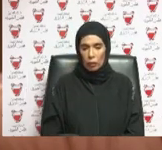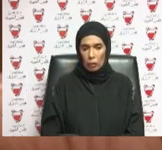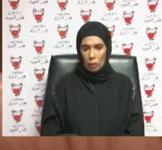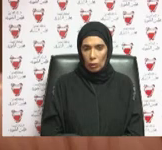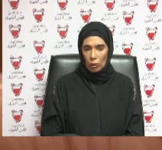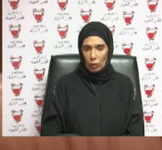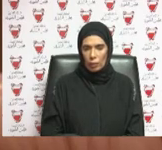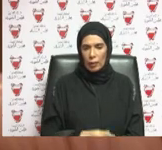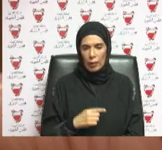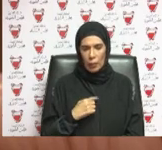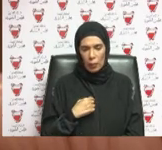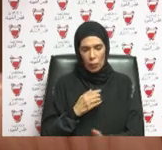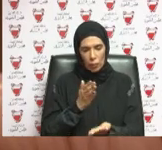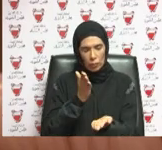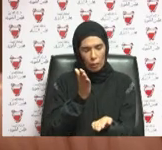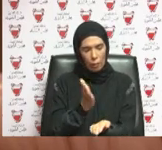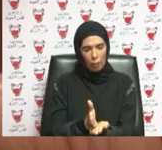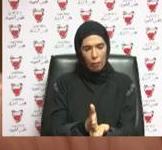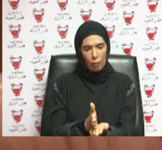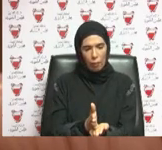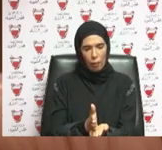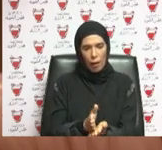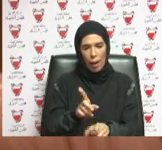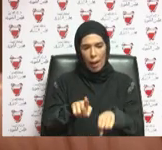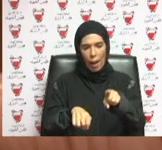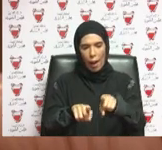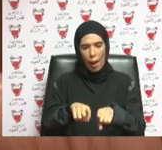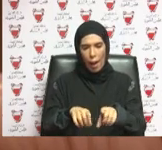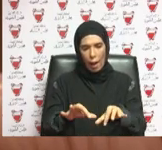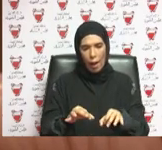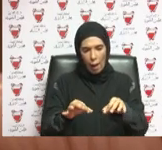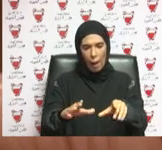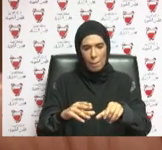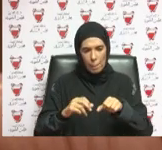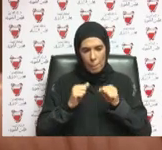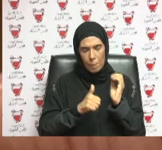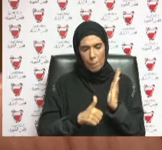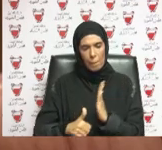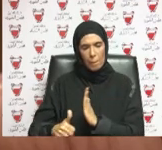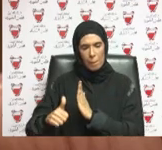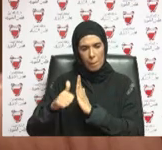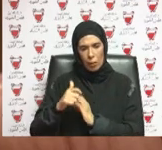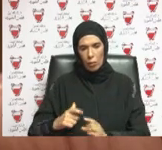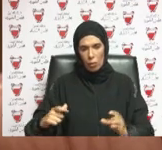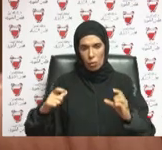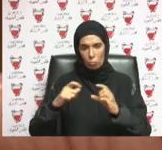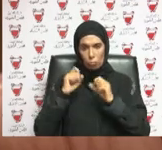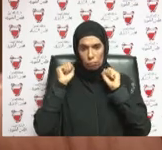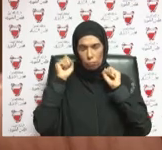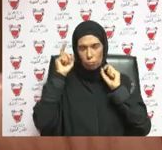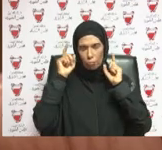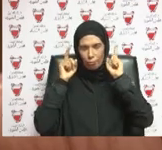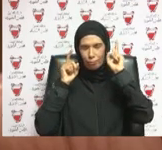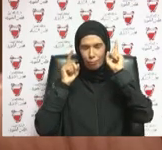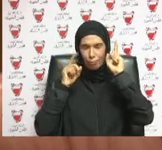نعم الصادق الصدوق والأخ المخلص والقائد الملهم والإداري الفذ